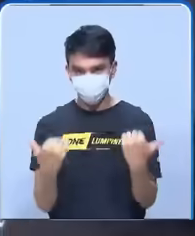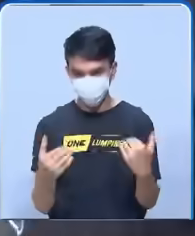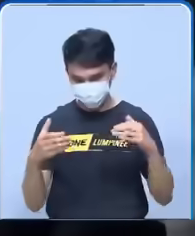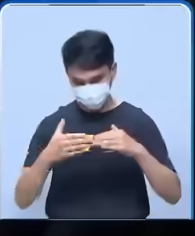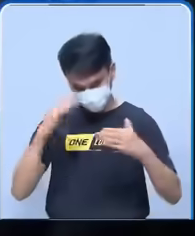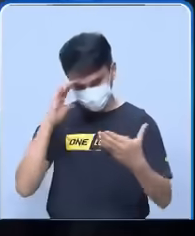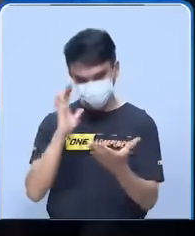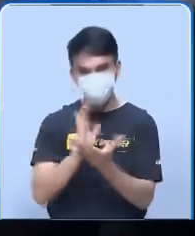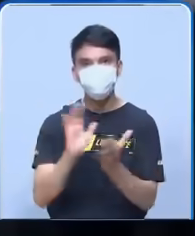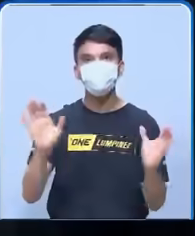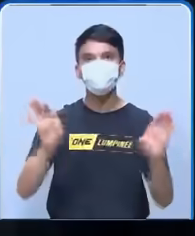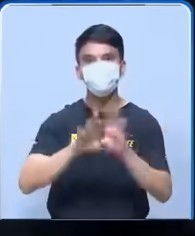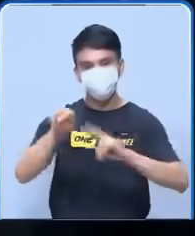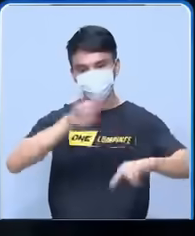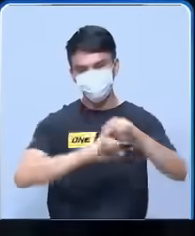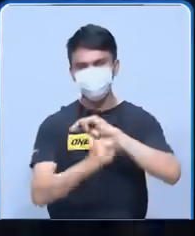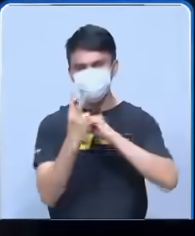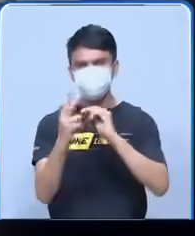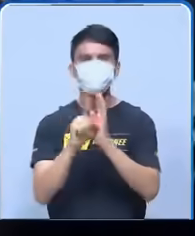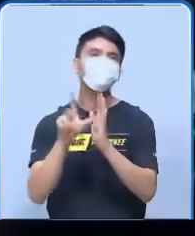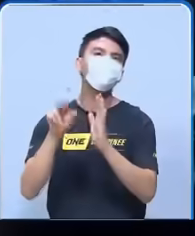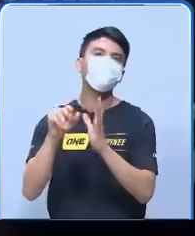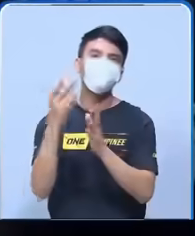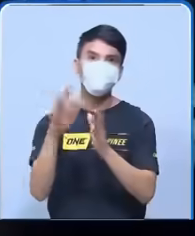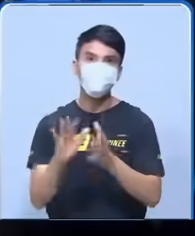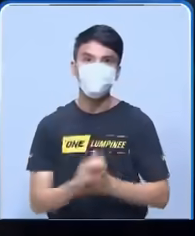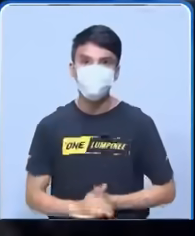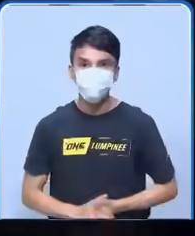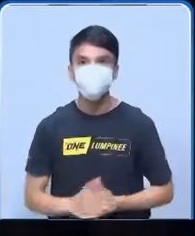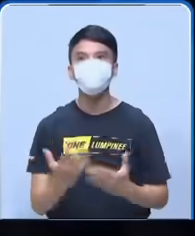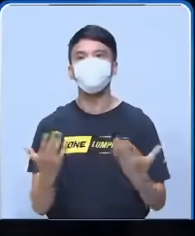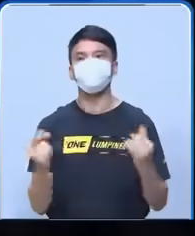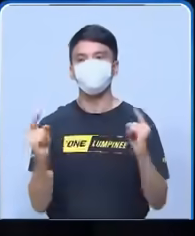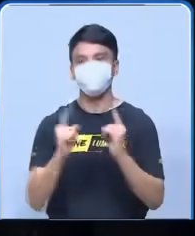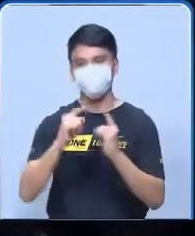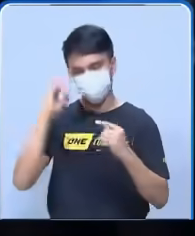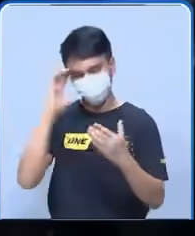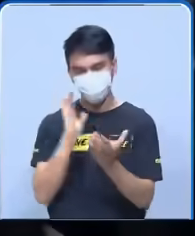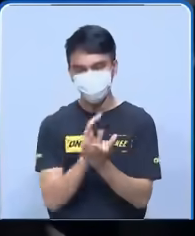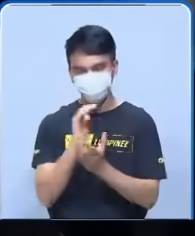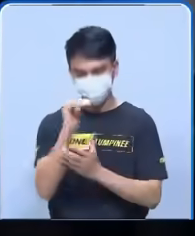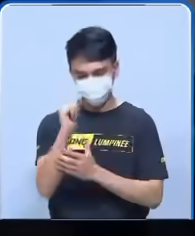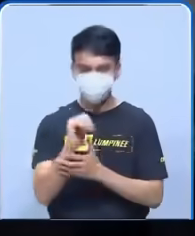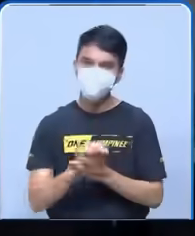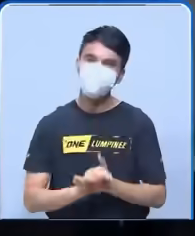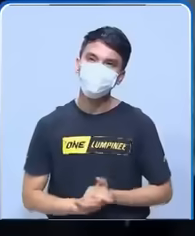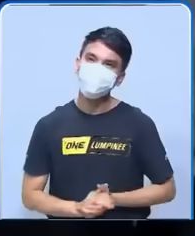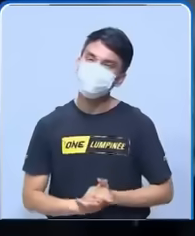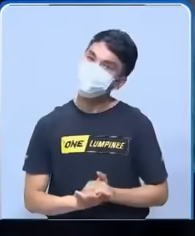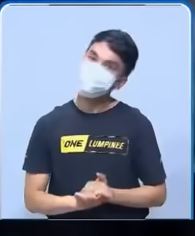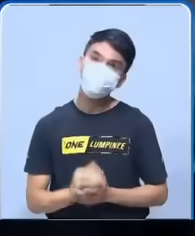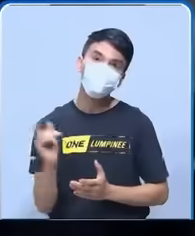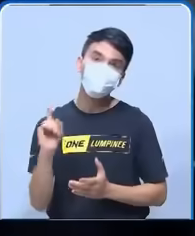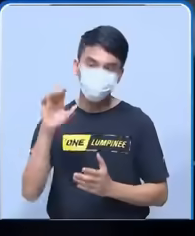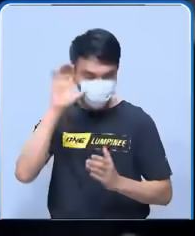กุมปิดล้อมกดดันประมาณสักครึ่งชั่วโมงสุดท้ายยอมออกมามอบตัวออกมาทางหน้าต่างนะคะแล้วก็เนี่ยภ